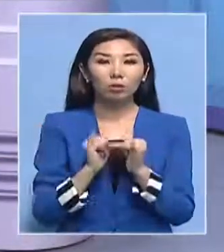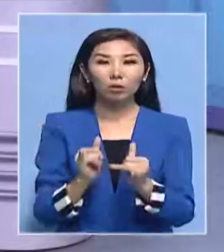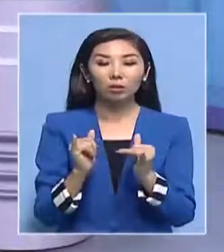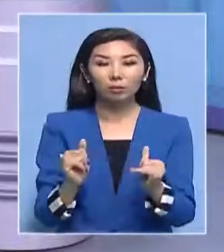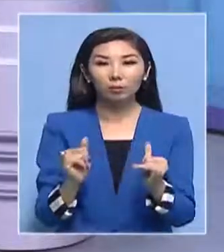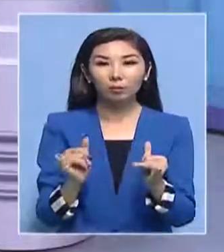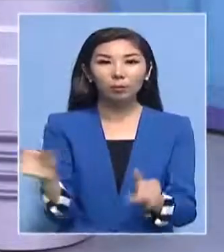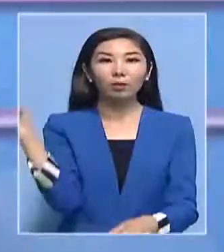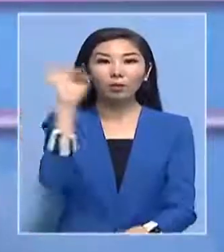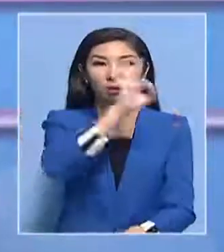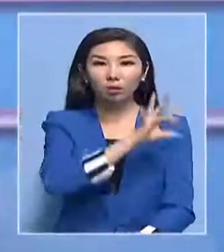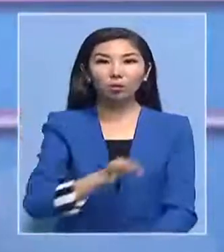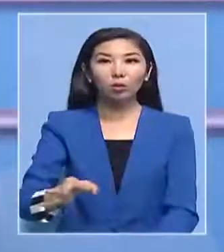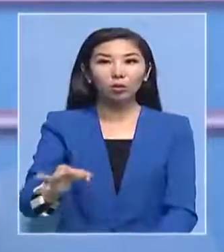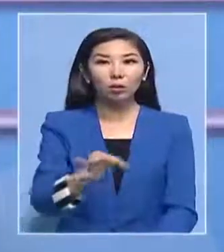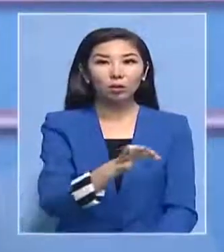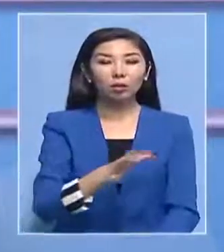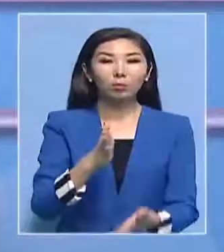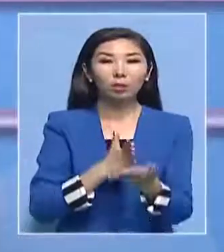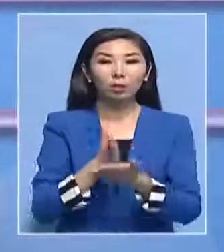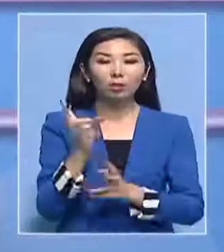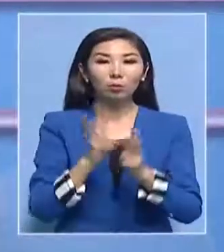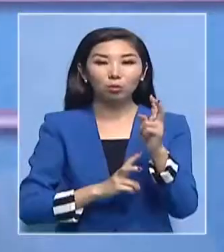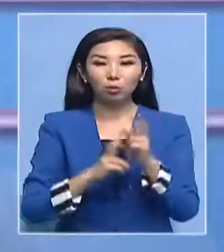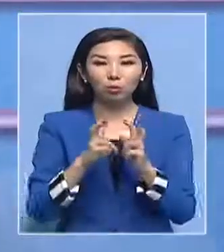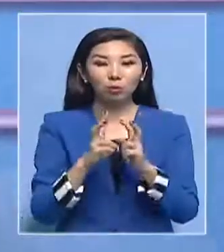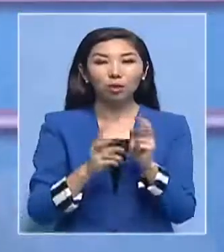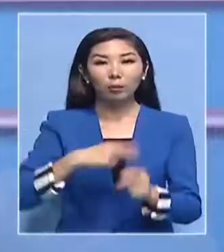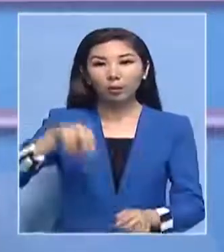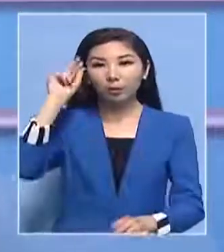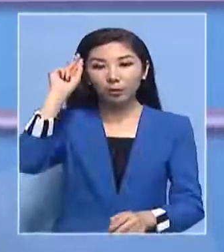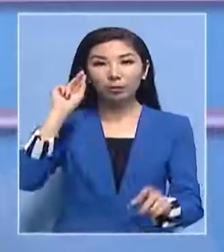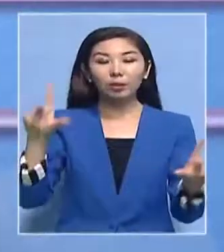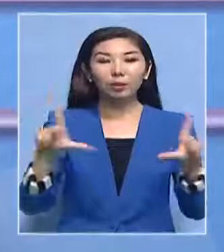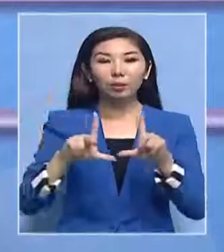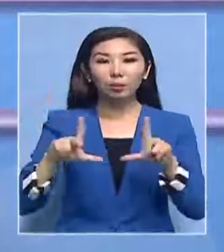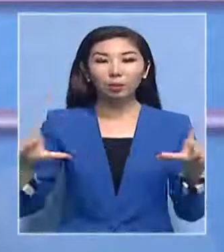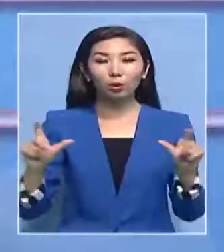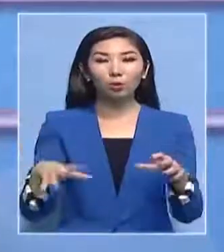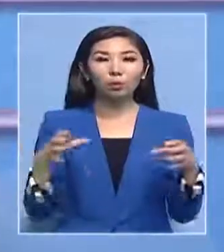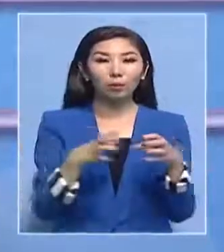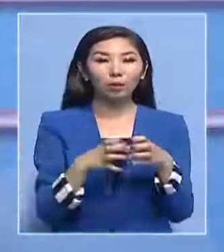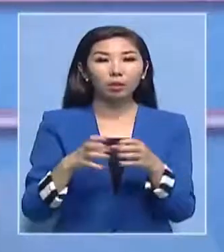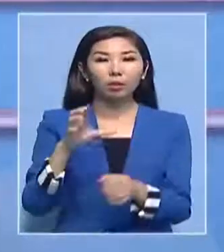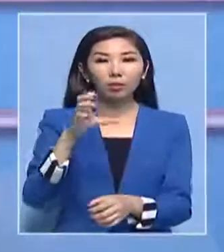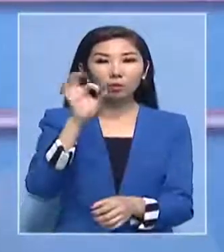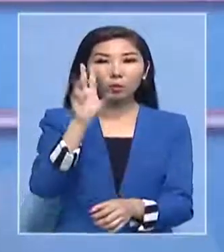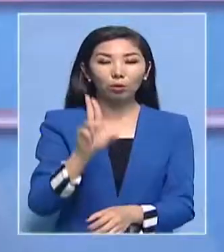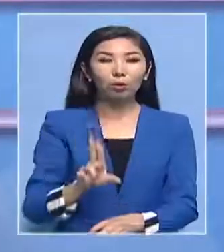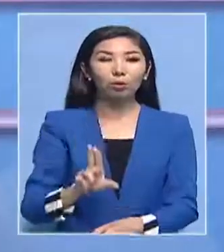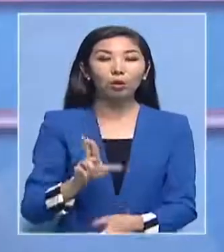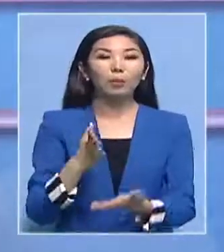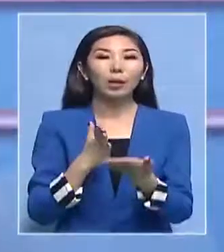Батыс Қазақстан облыстық білім және ғылым қызметкерлері кәсіподақ ұйымы білім беру мекемелерінің мүшелік ұйымдарымен әлеуметтік әріптестікті